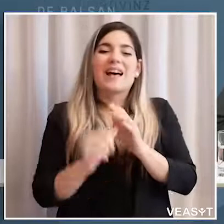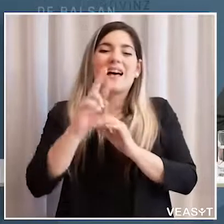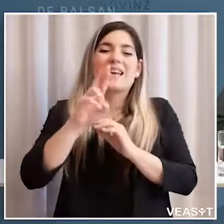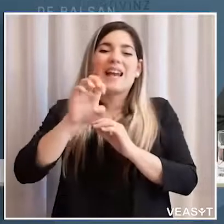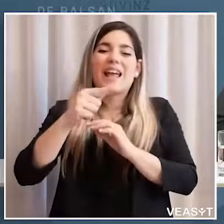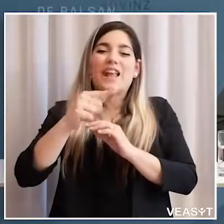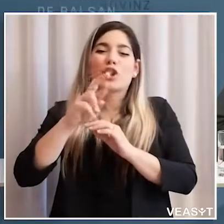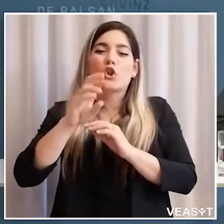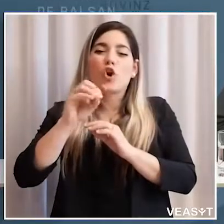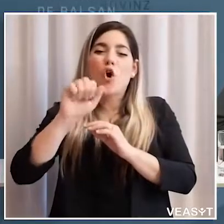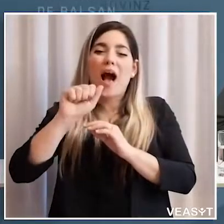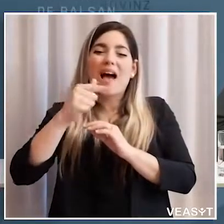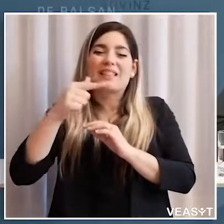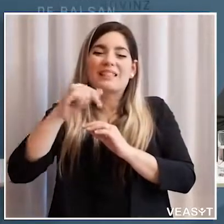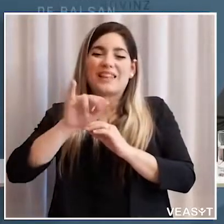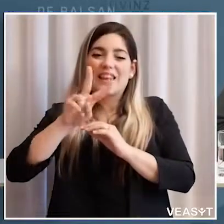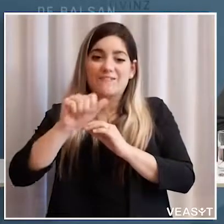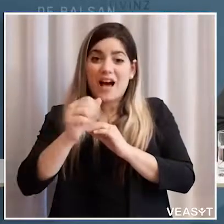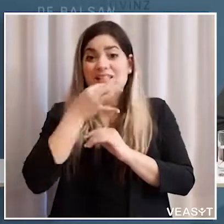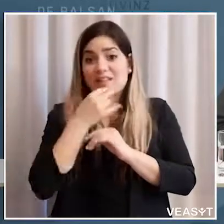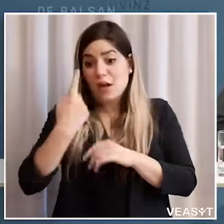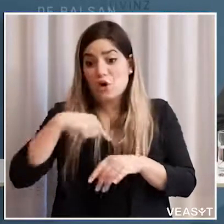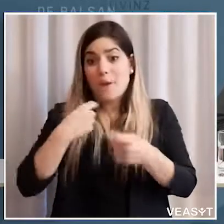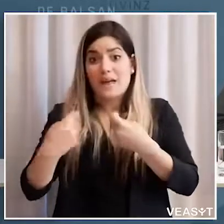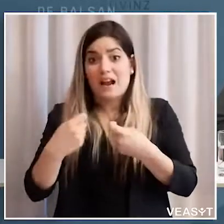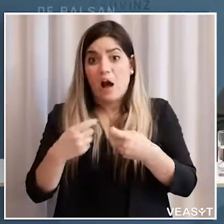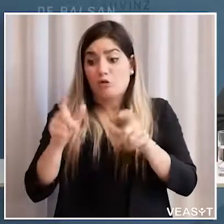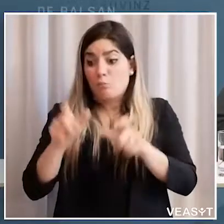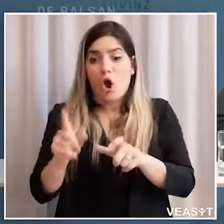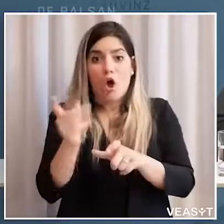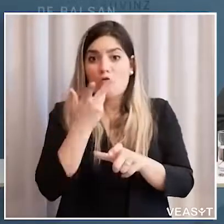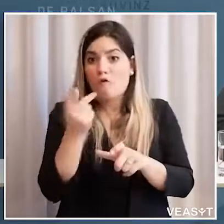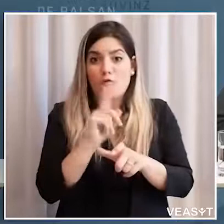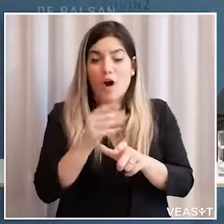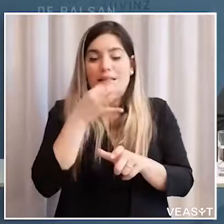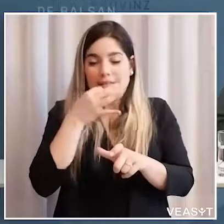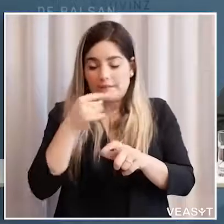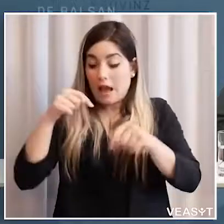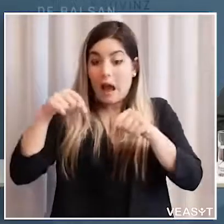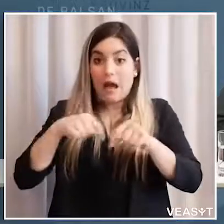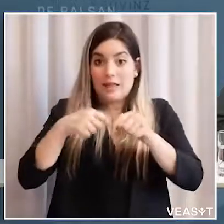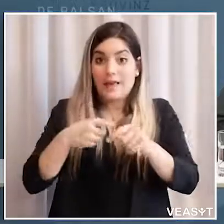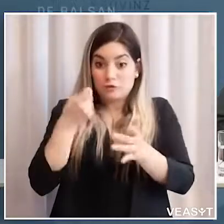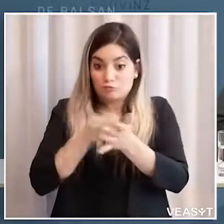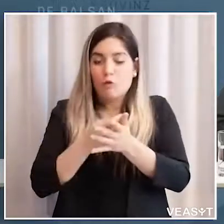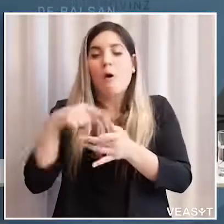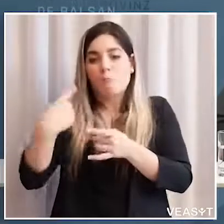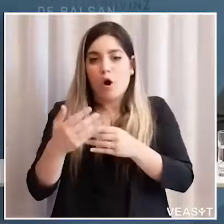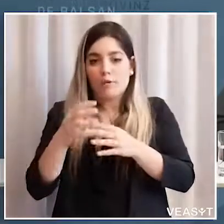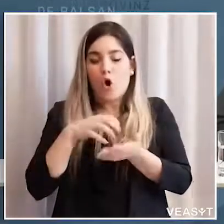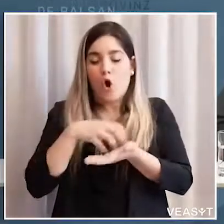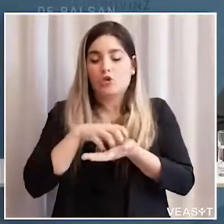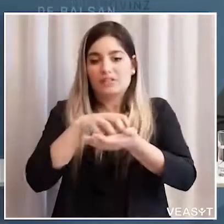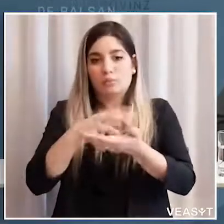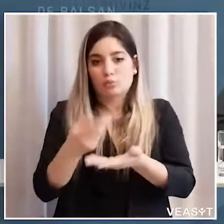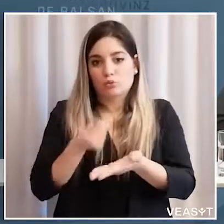trattiva perché non vogliamo che sia bloccato il mercato perciò noi proponiamo che quelle o quelle regole poi